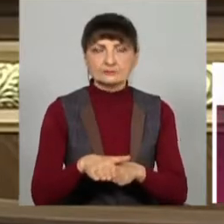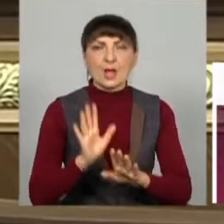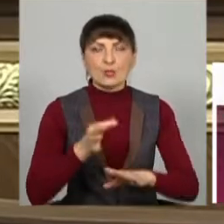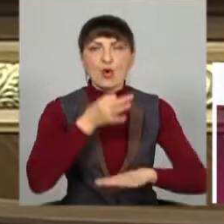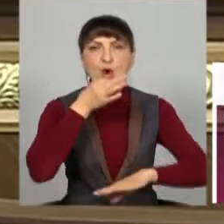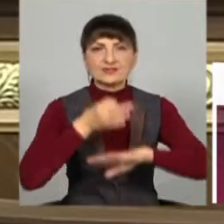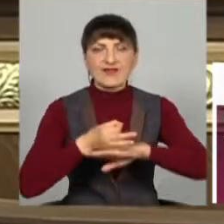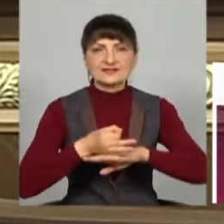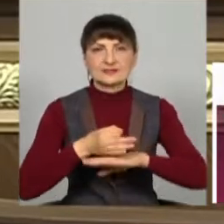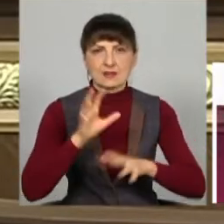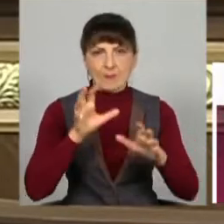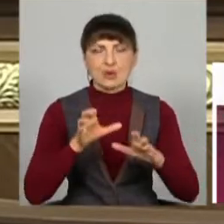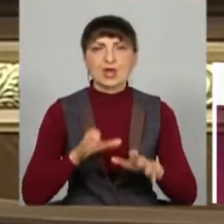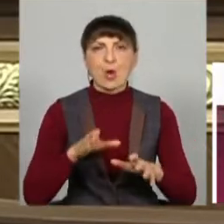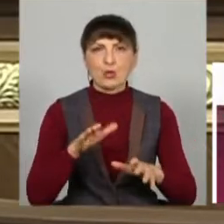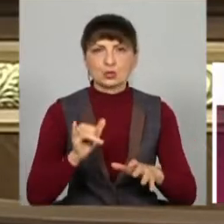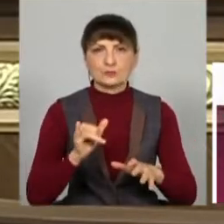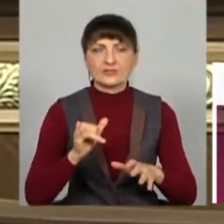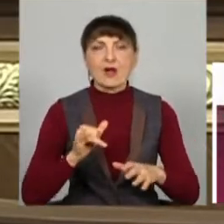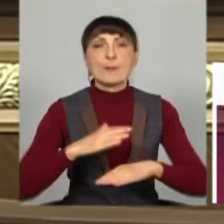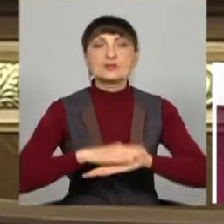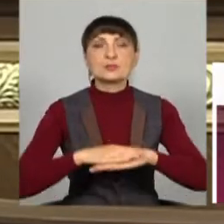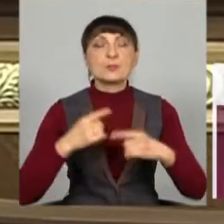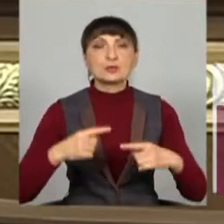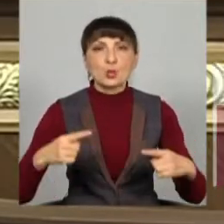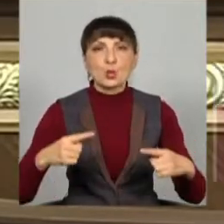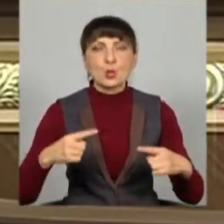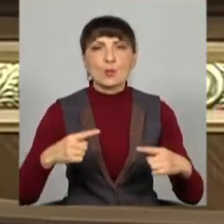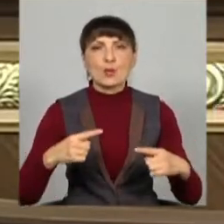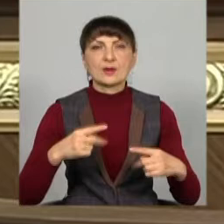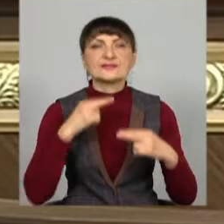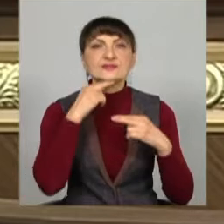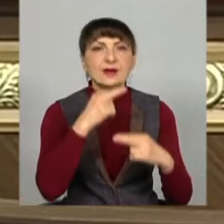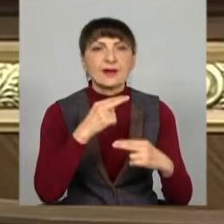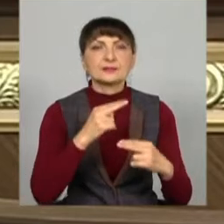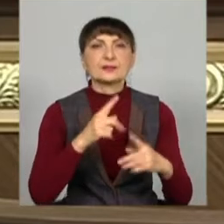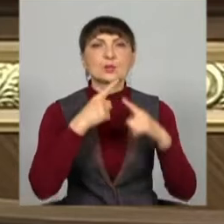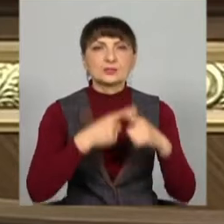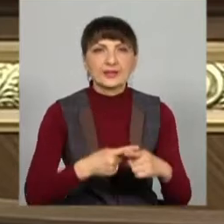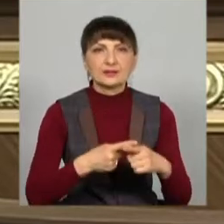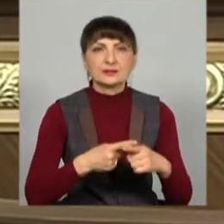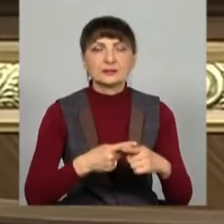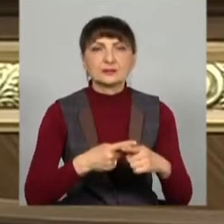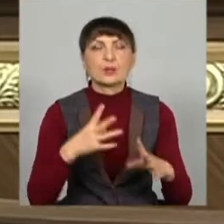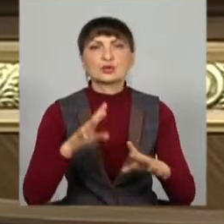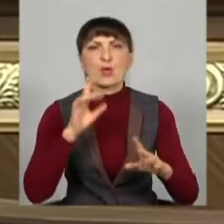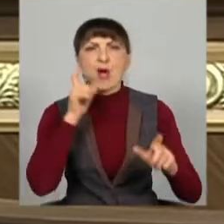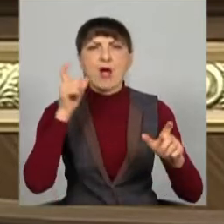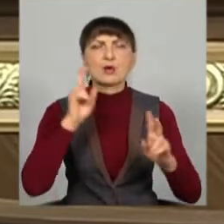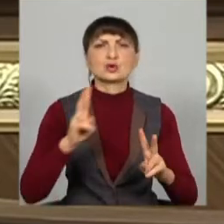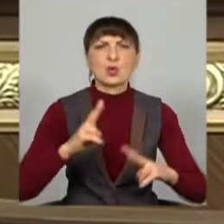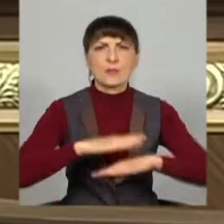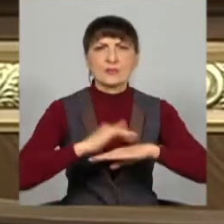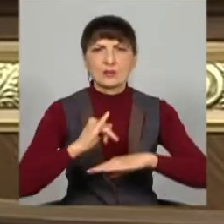ответят перед законом. Поступить по-другому, пойти навстречу крикунам, провокаторам, популистам,